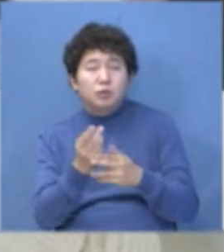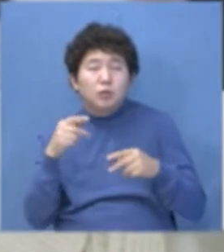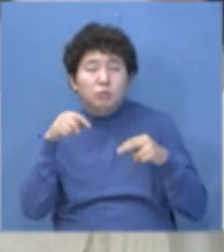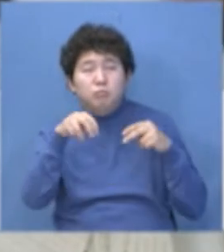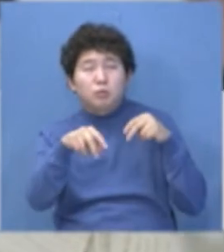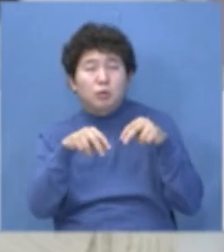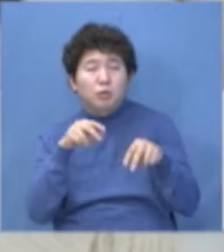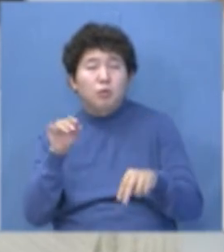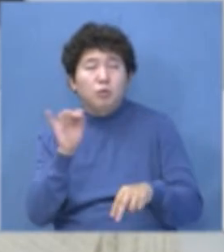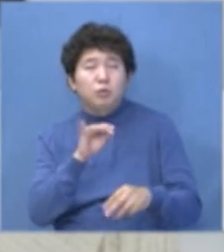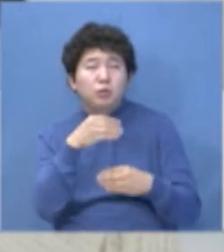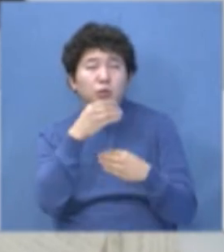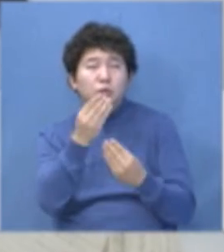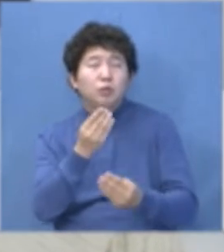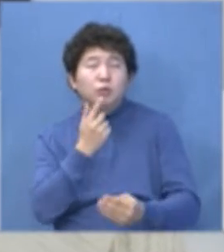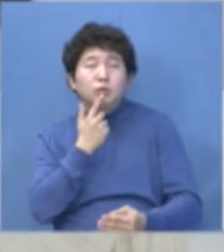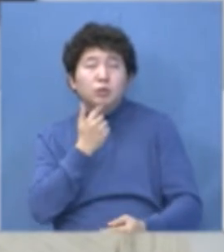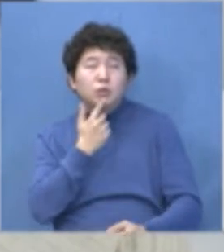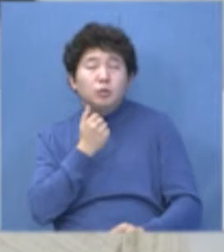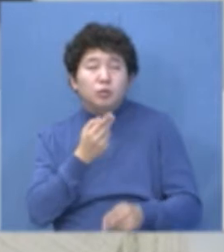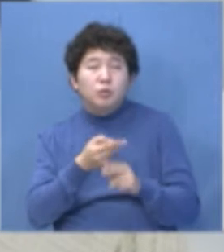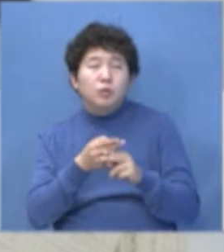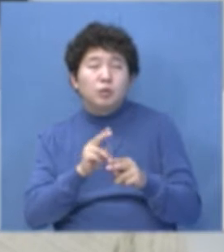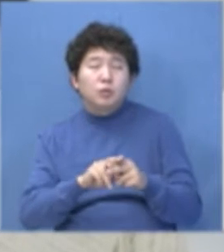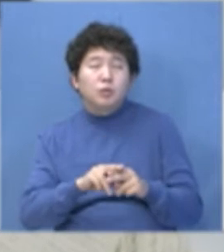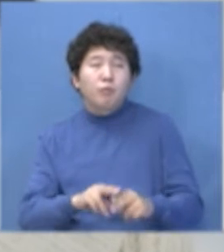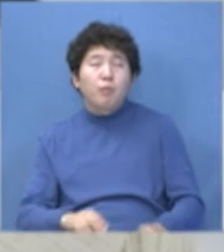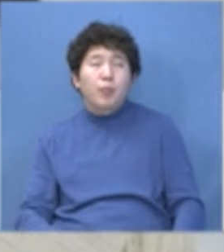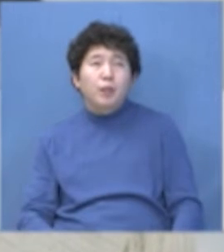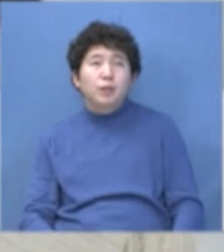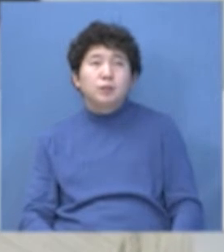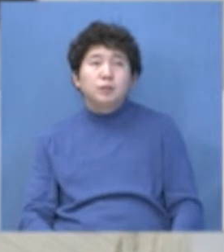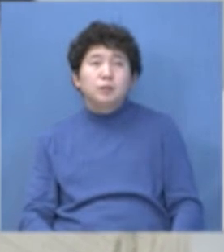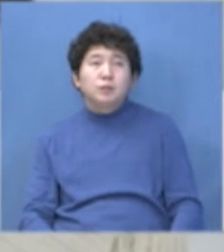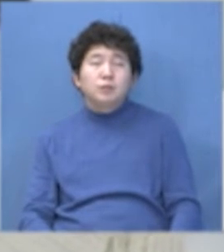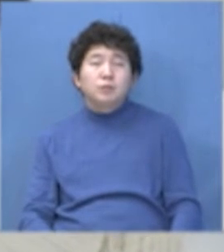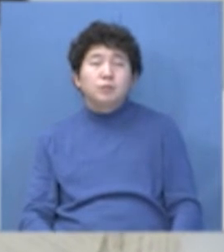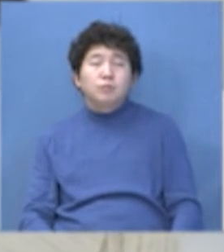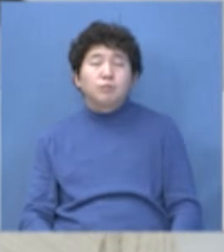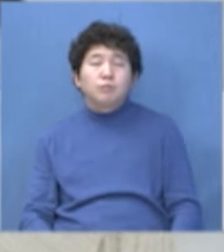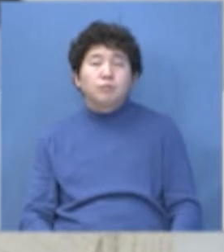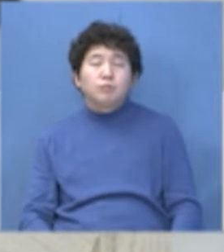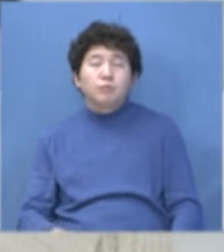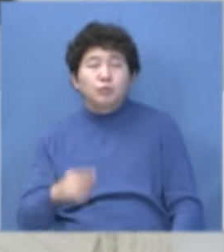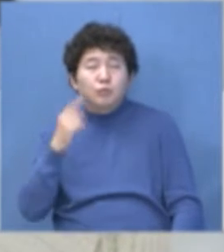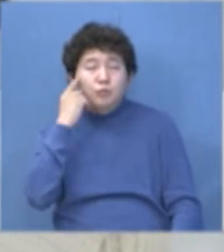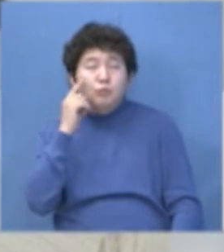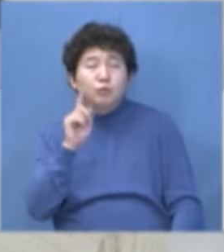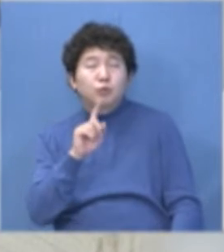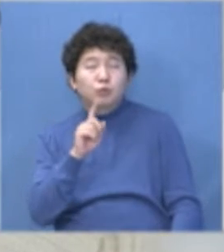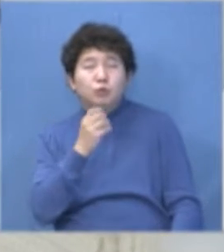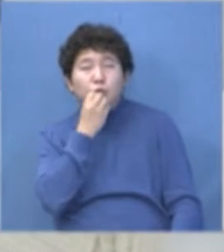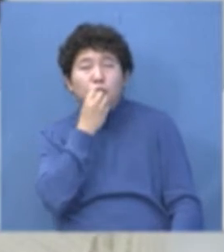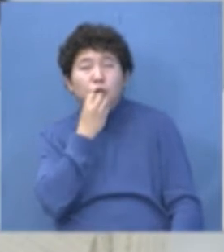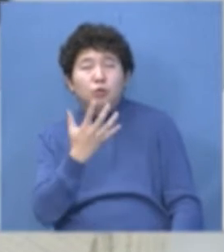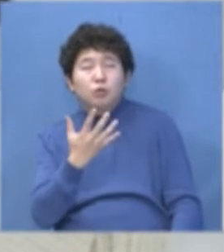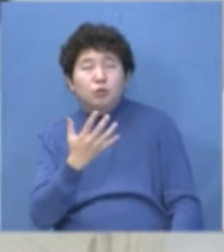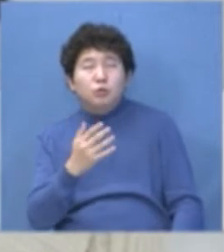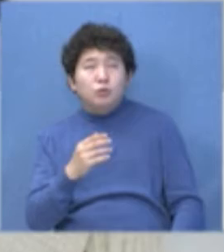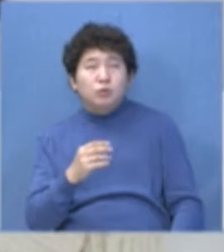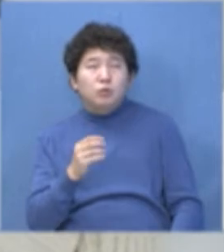сдают кровь. И это пропагандируется у нас, и я считаю, что это прекрасно, так